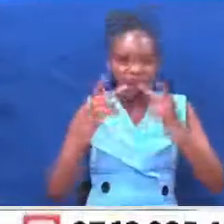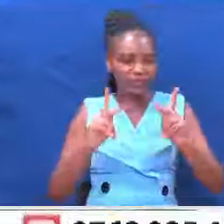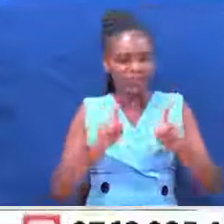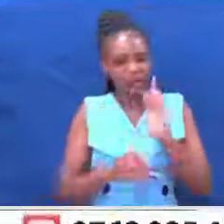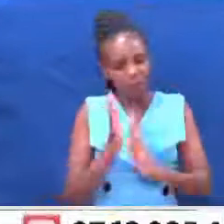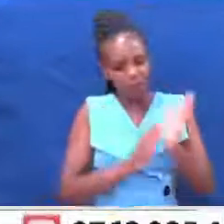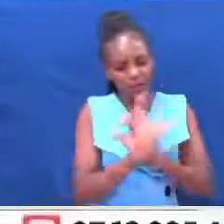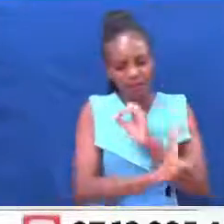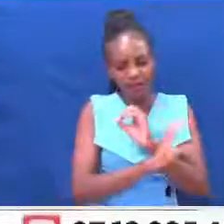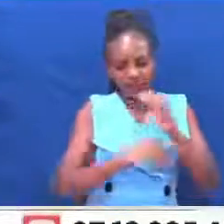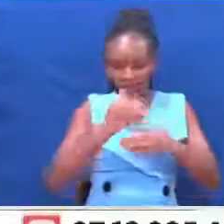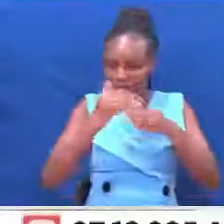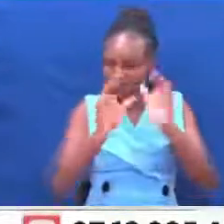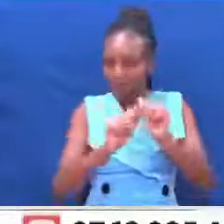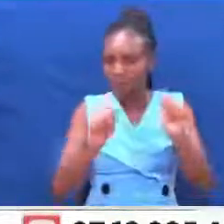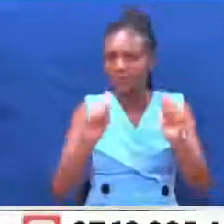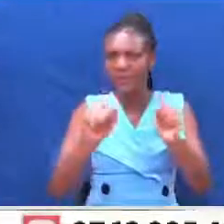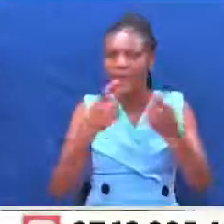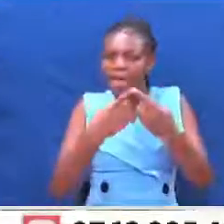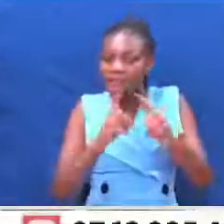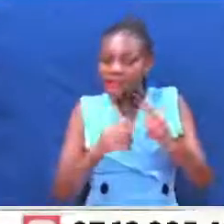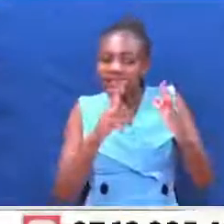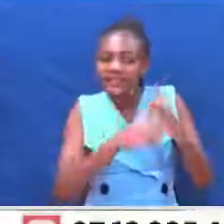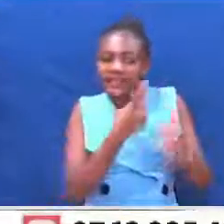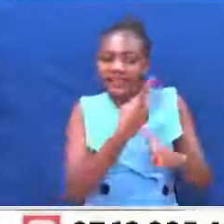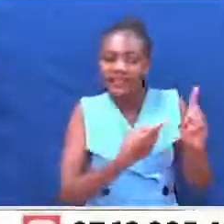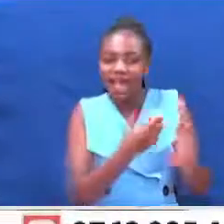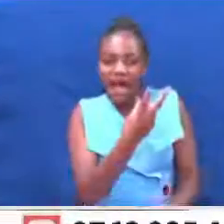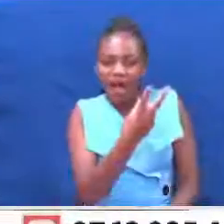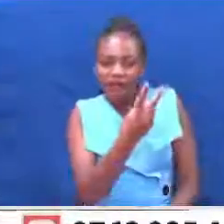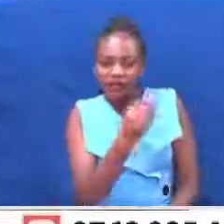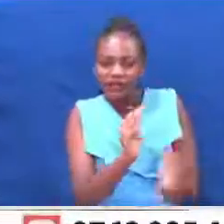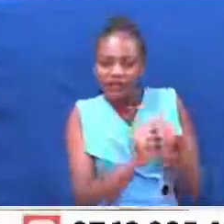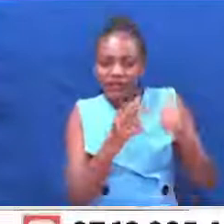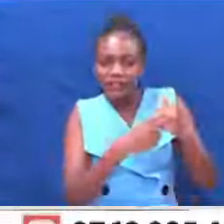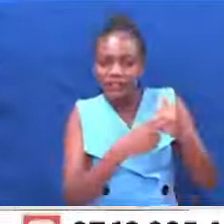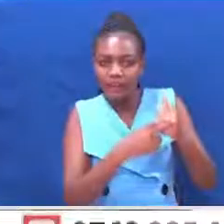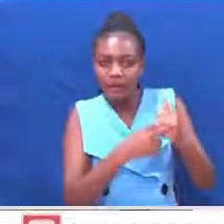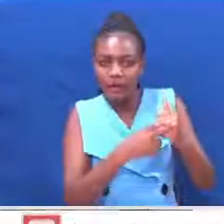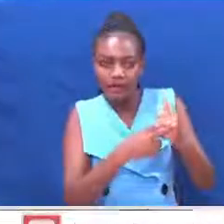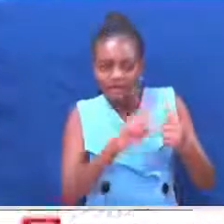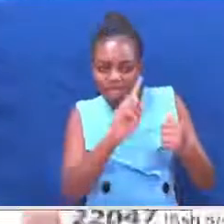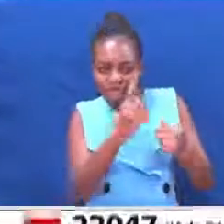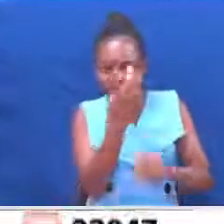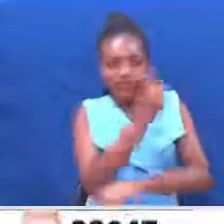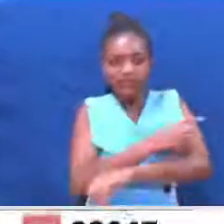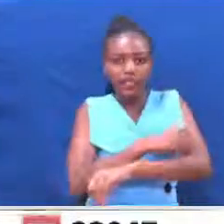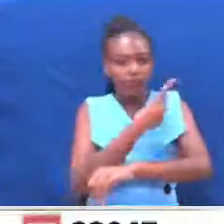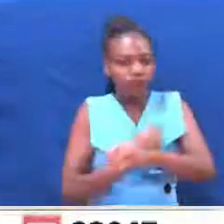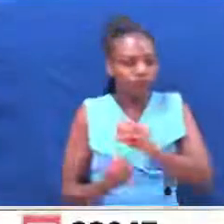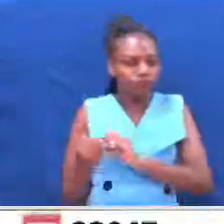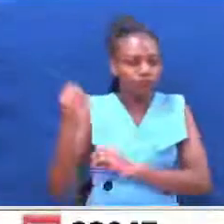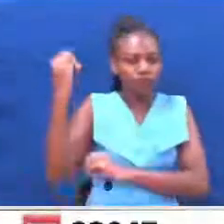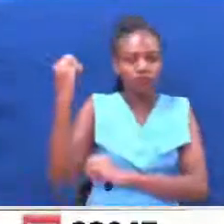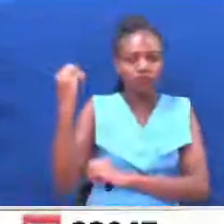inji kwenda mbele. Lakini kuanzia 2017, siku ya kwanza wakati tuliapishwa, hata